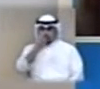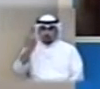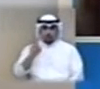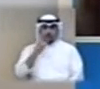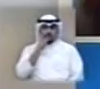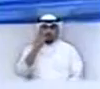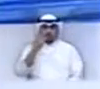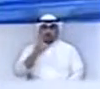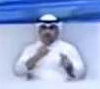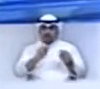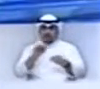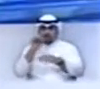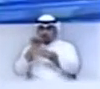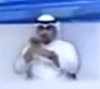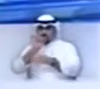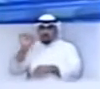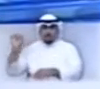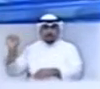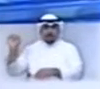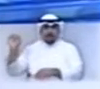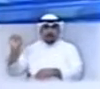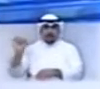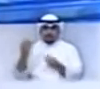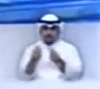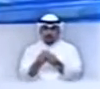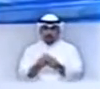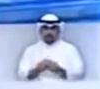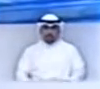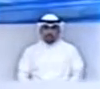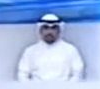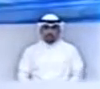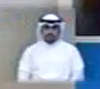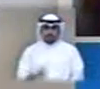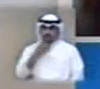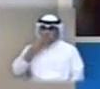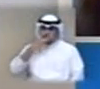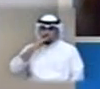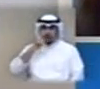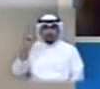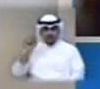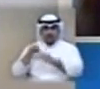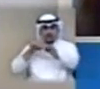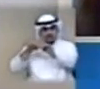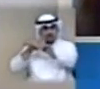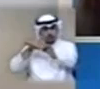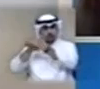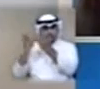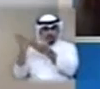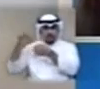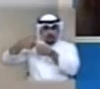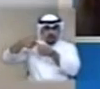احتياجات المستهلكين مهندس خالد؟ بالنسبة لنا احنا عندنا مخزون كافي يغطينا تقريبا